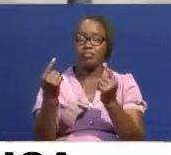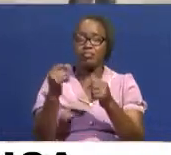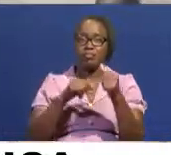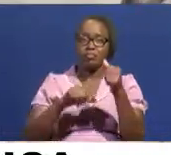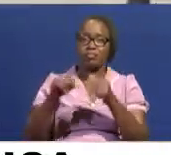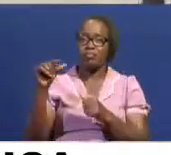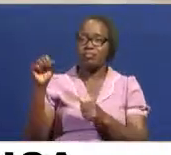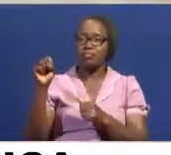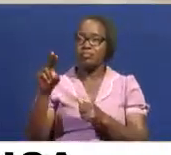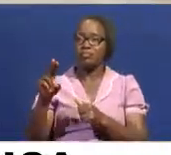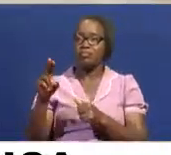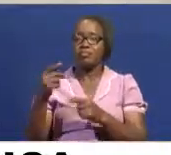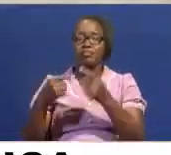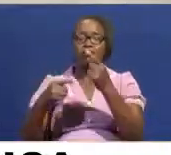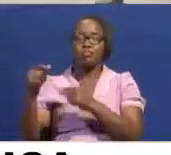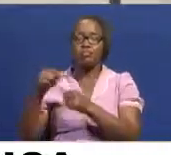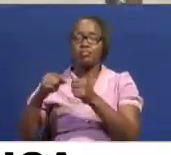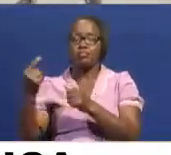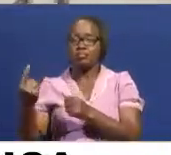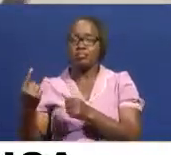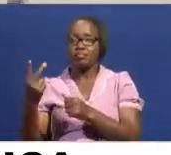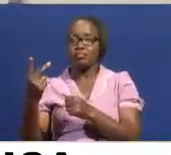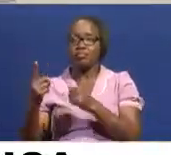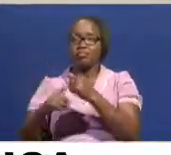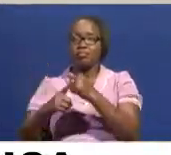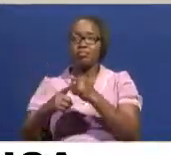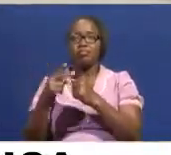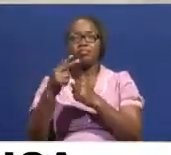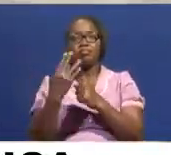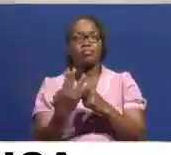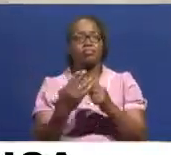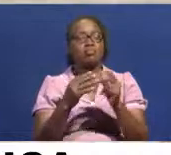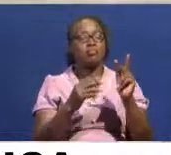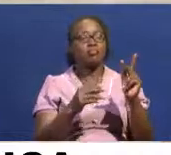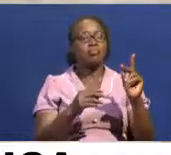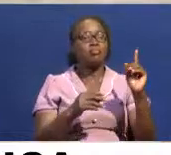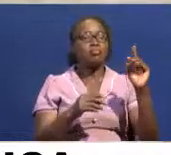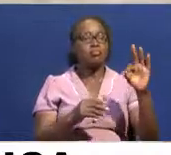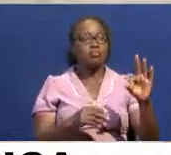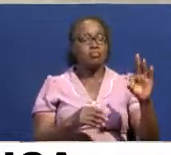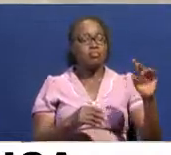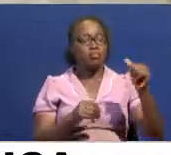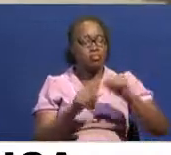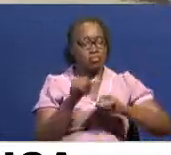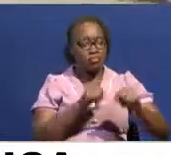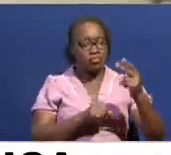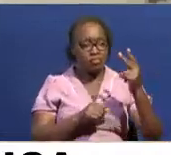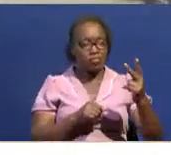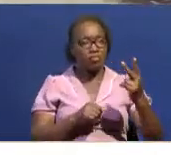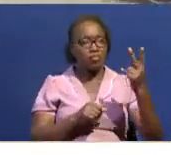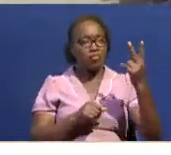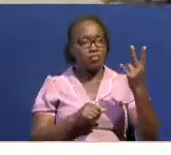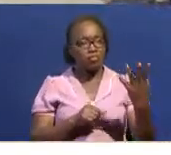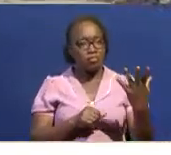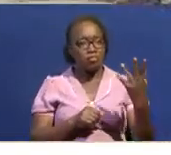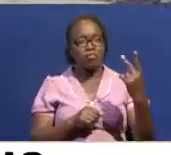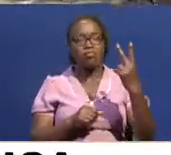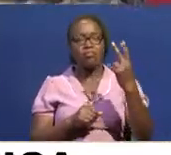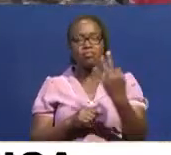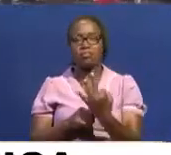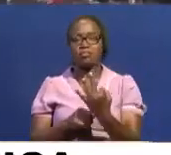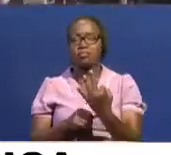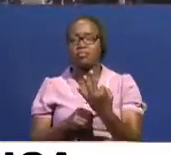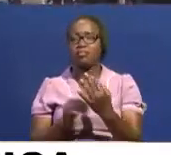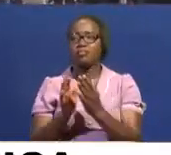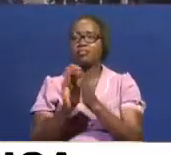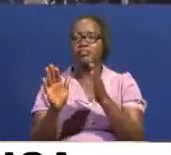GSU ilishinda seti ya kwanza kwa alama 26 kwa 24 ila hali KDF ikashinda seti ya pili kwa alama 25 kwa 23. Naibu